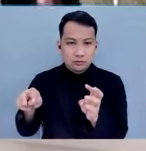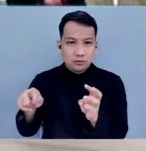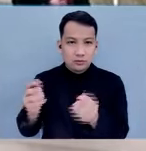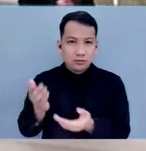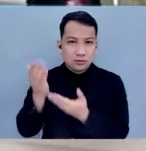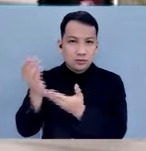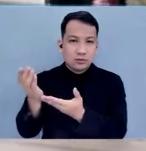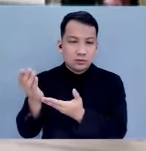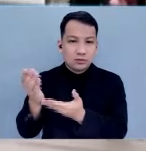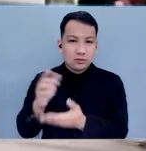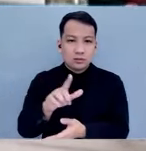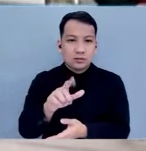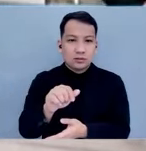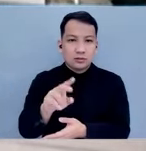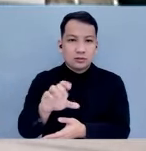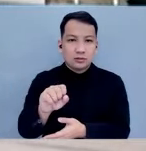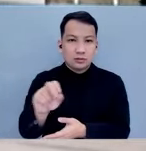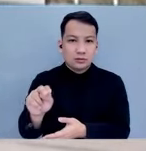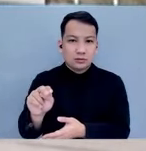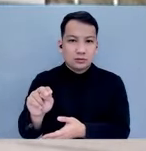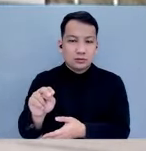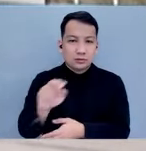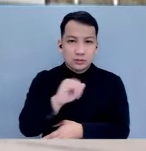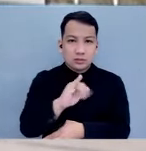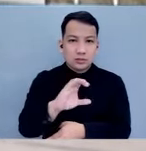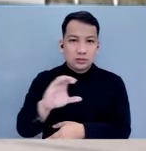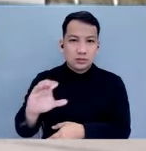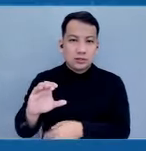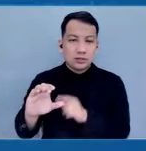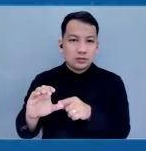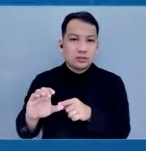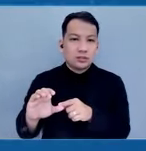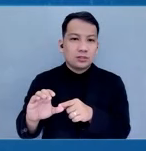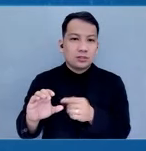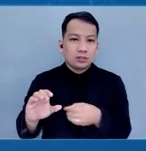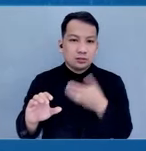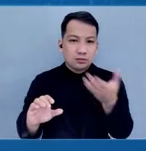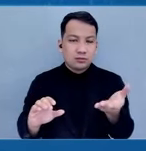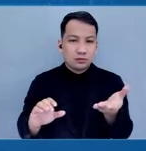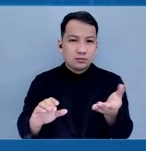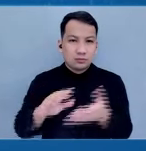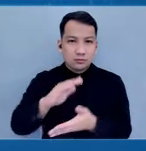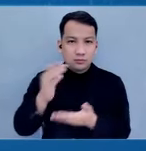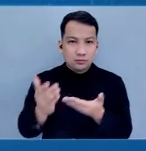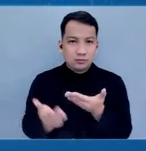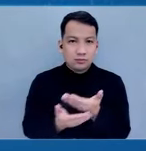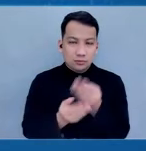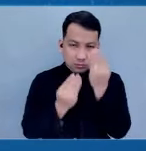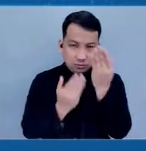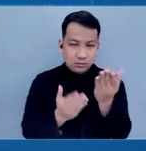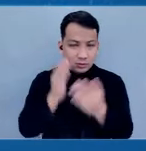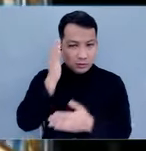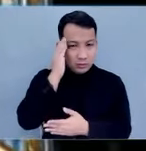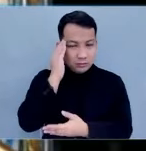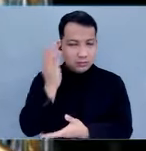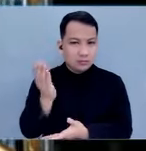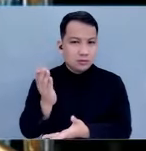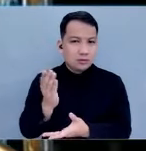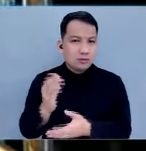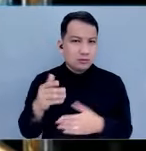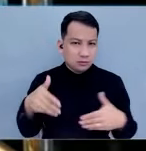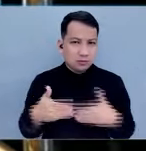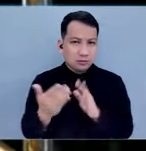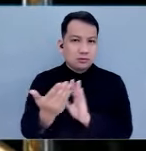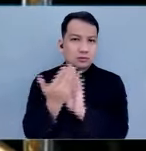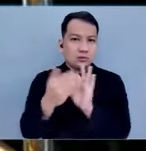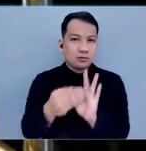Las Cañas ng affidavit sa International Criminal Court o ICC. Laman ang mga impormasyong alam niya. Hinamon din ni Las Cañas